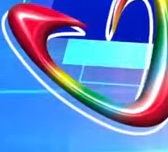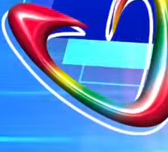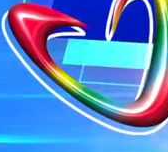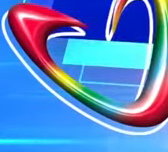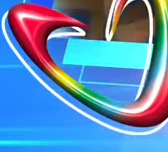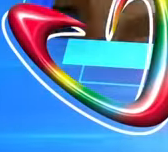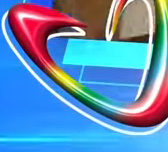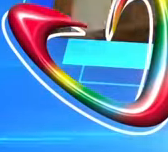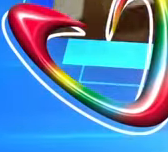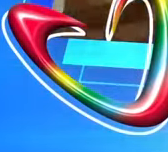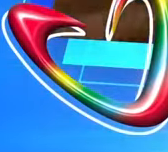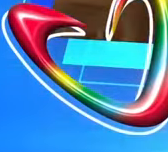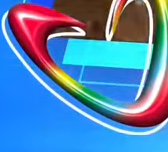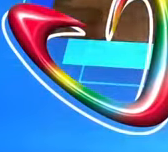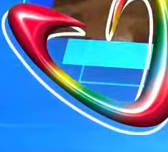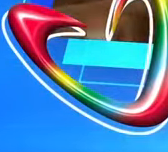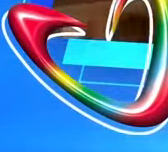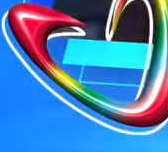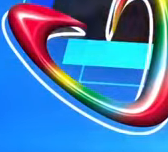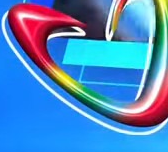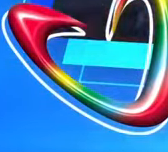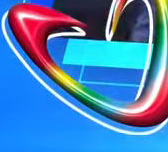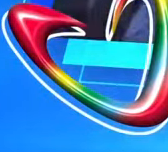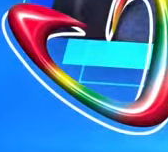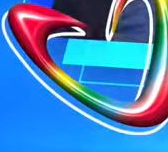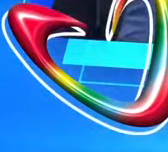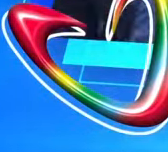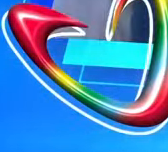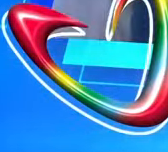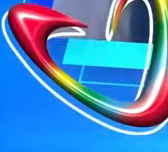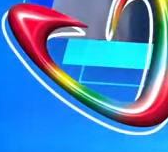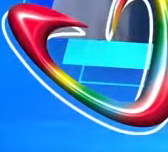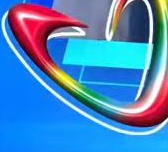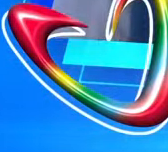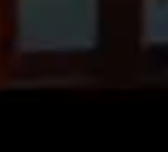init na balita, hatid ng Bear Brand Fortified Powdered Milk Drink.